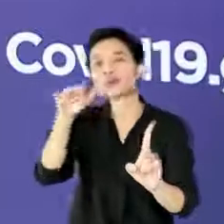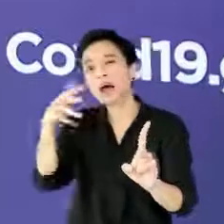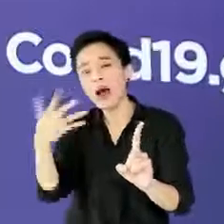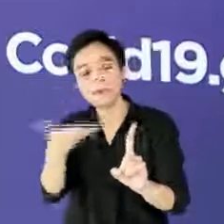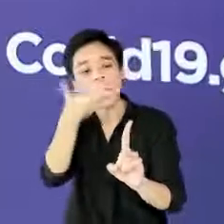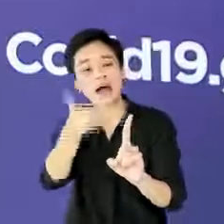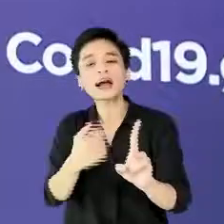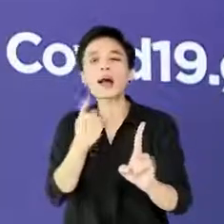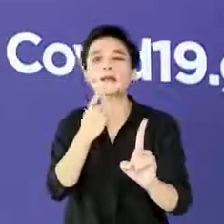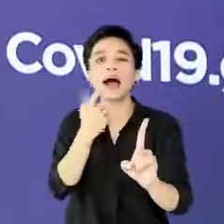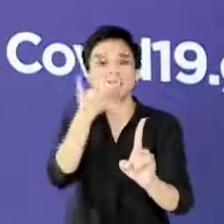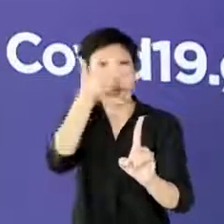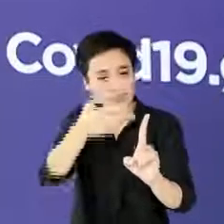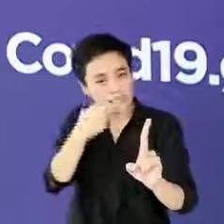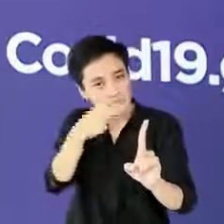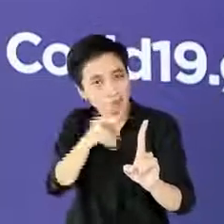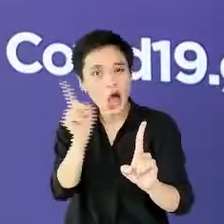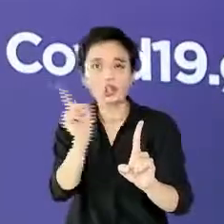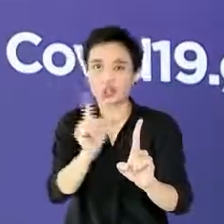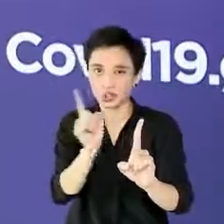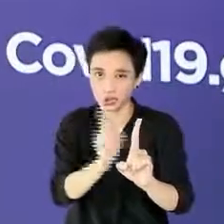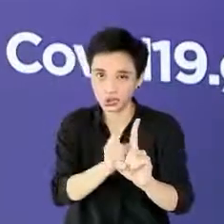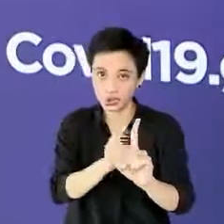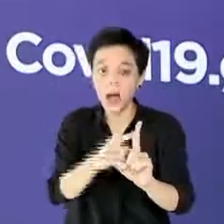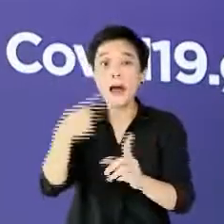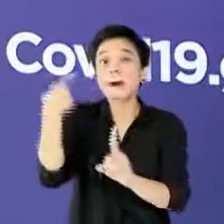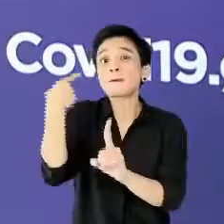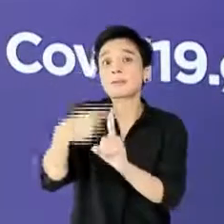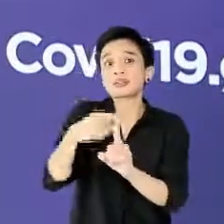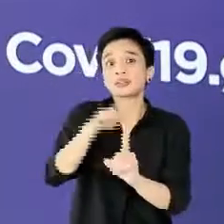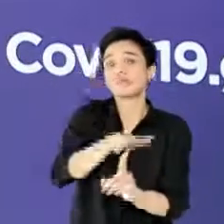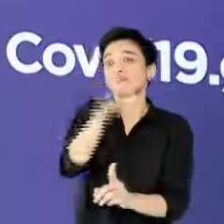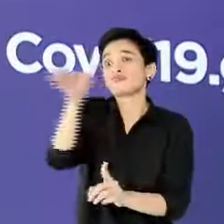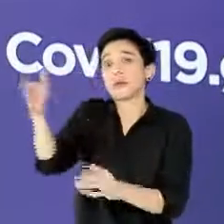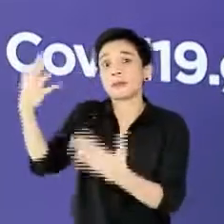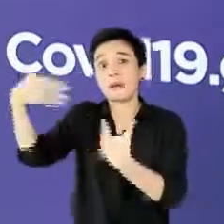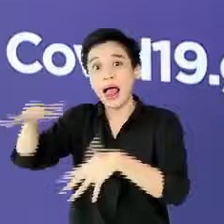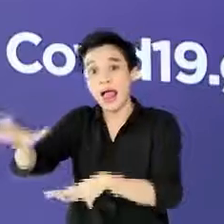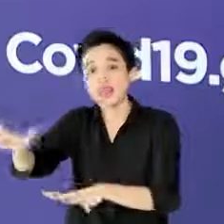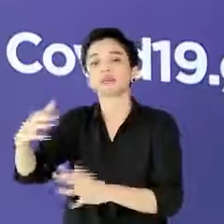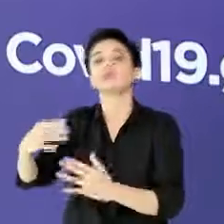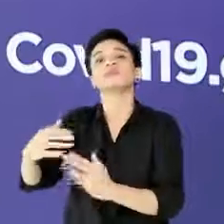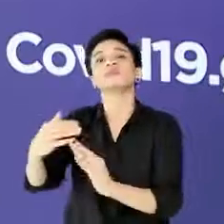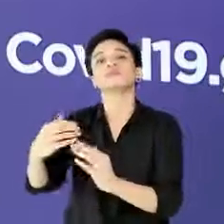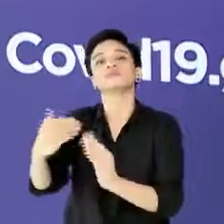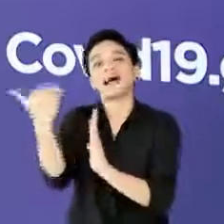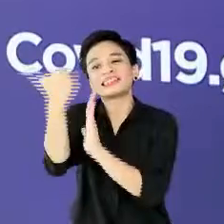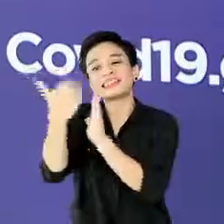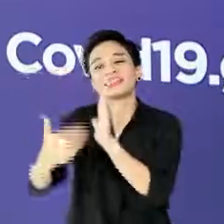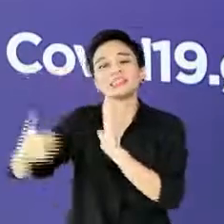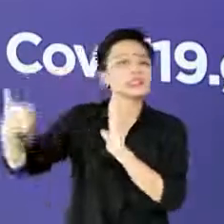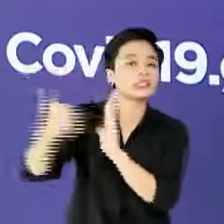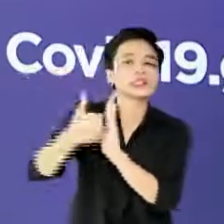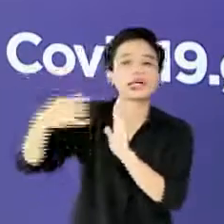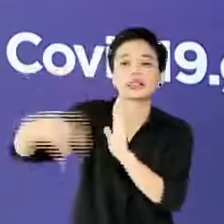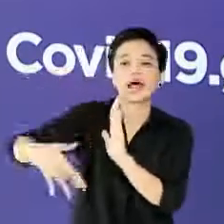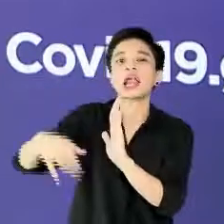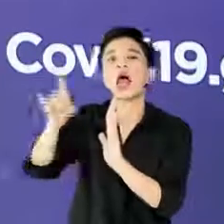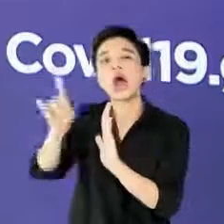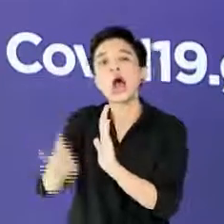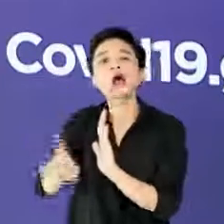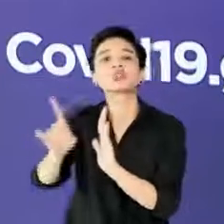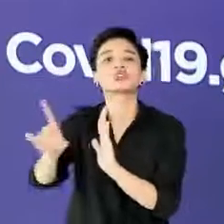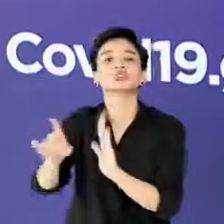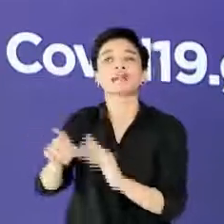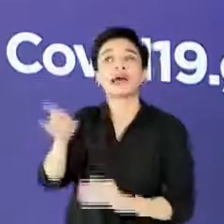masuk kembali dan tentu saja protokol kesehatan harus dilakukan dengan sangat ketat jadi Bali itu